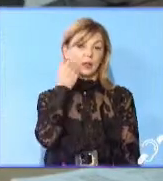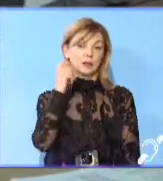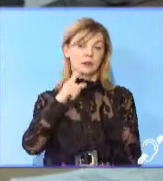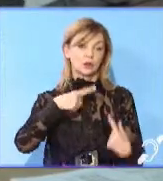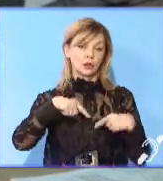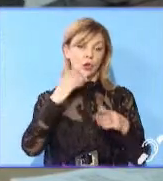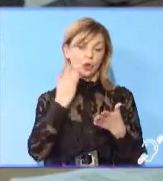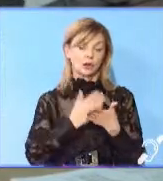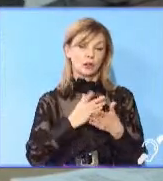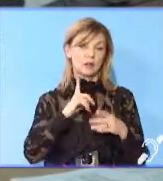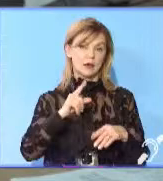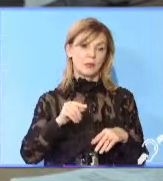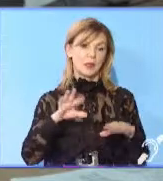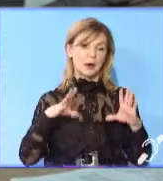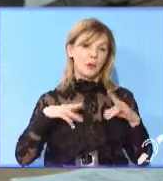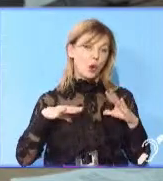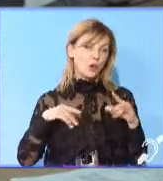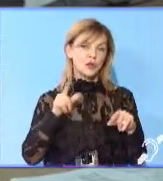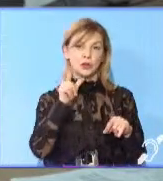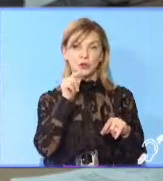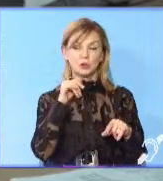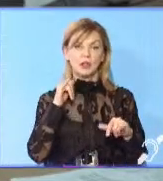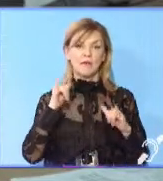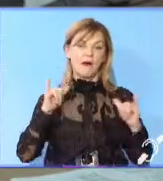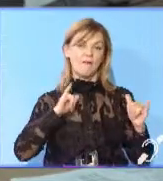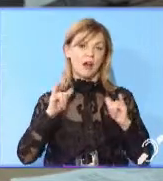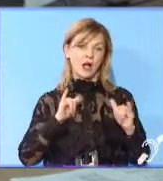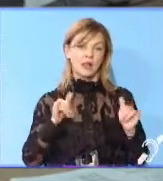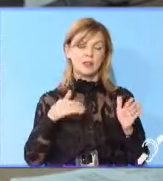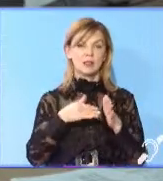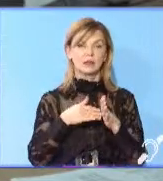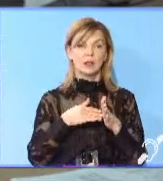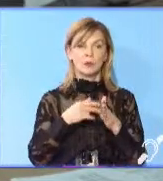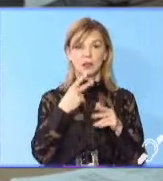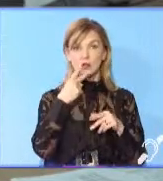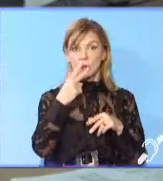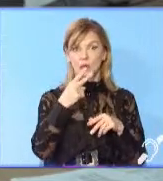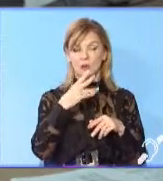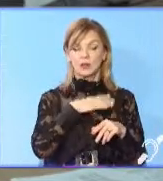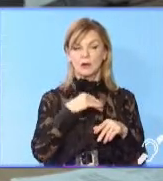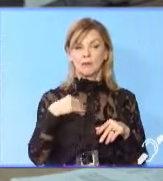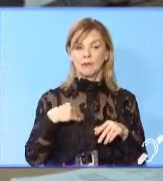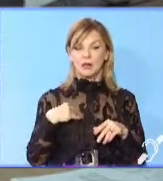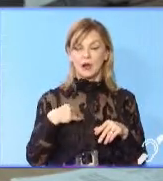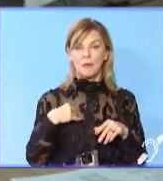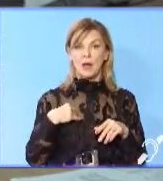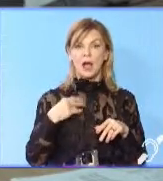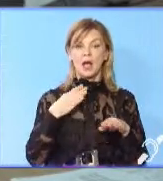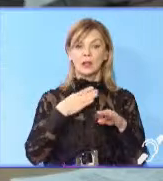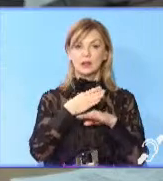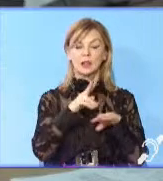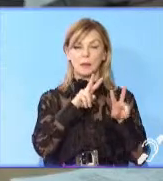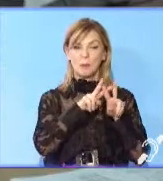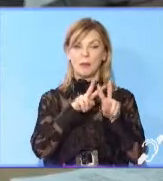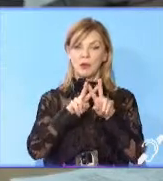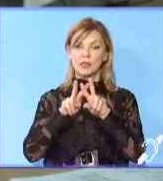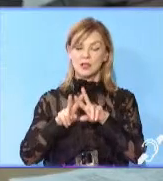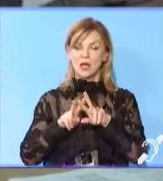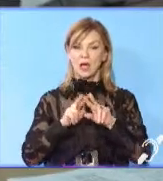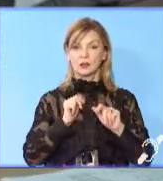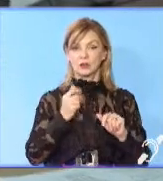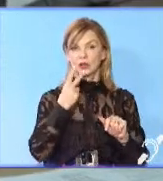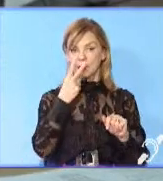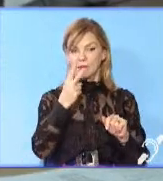hotărâm să plecăm într-un concediu, să zicem, într-o zonă mai călduroasă și nu știm cât de intens este valul de căldură în zona respectivă sau